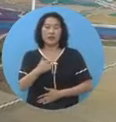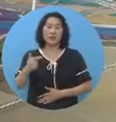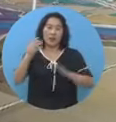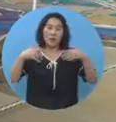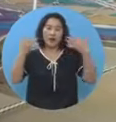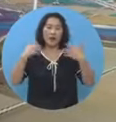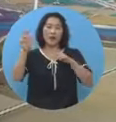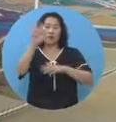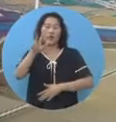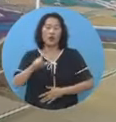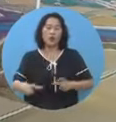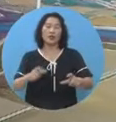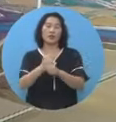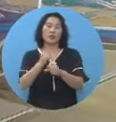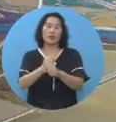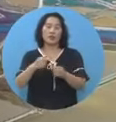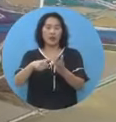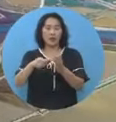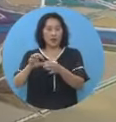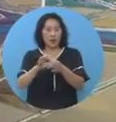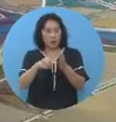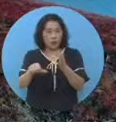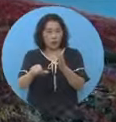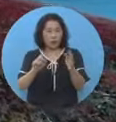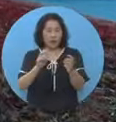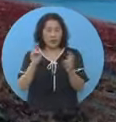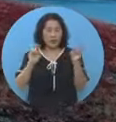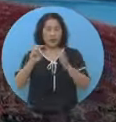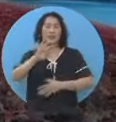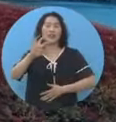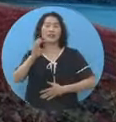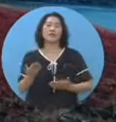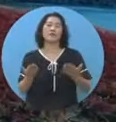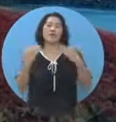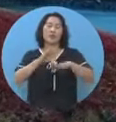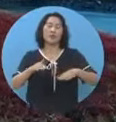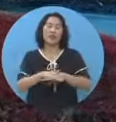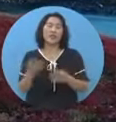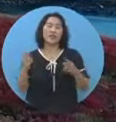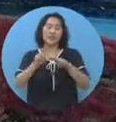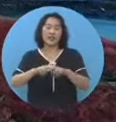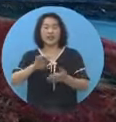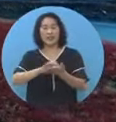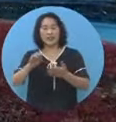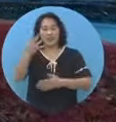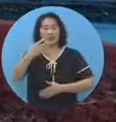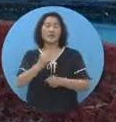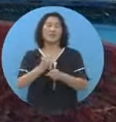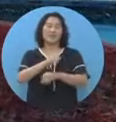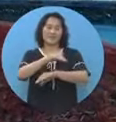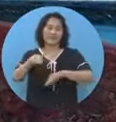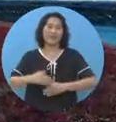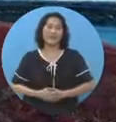규모의 해상풍력단지를 만듭니다. 부품설비 제조업체 40개 회사를 유치해 전남형 일자리 4천여 개를